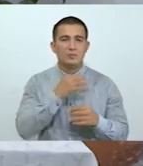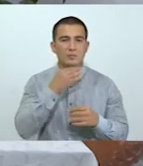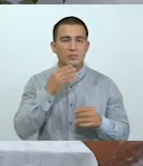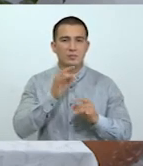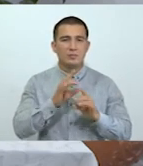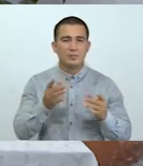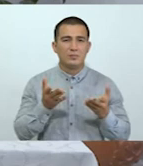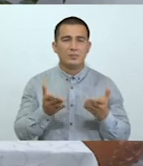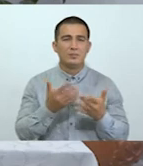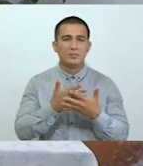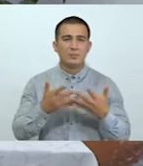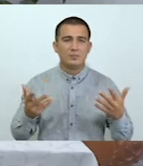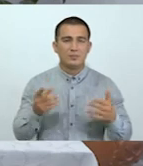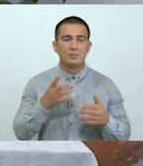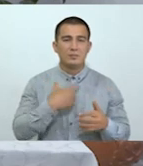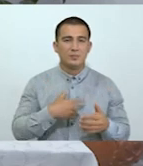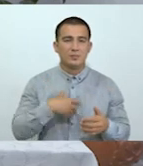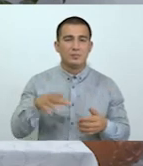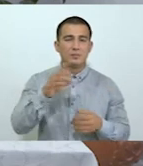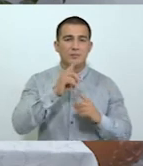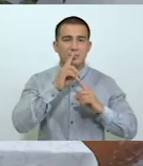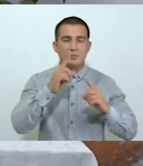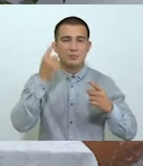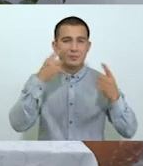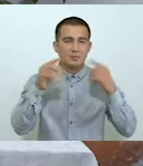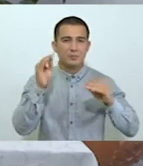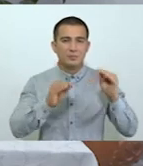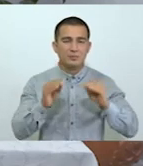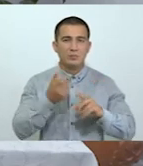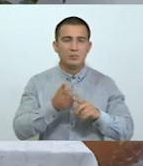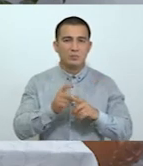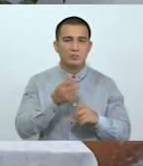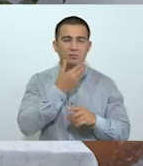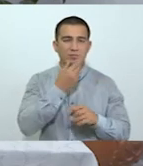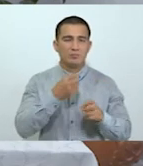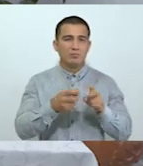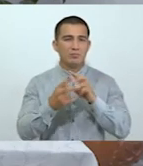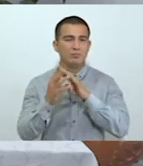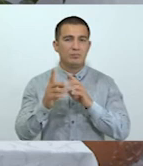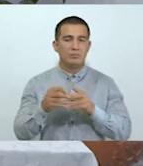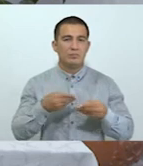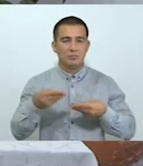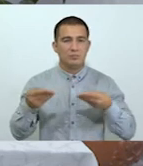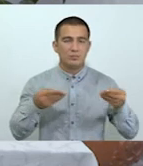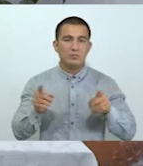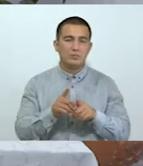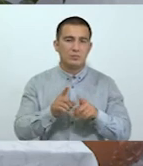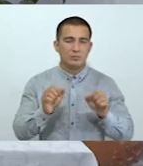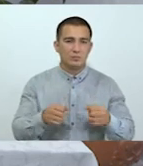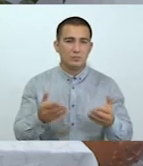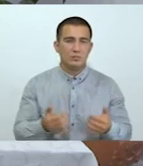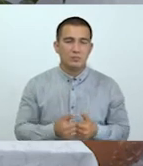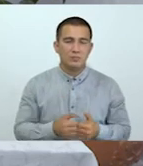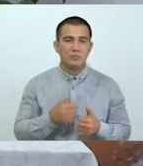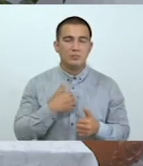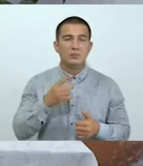borayotgan pishiriqlarimizga o'zingizlar yana o'zgartirish kiritib, chiroyli holatda pishirib dasturxonga tortasizlar degan umiddaman.